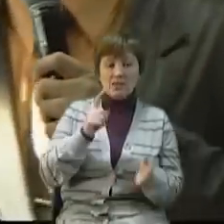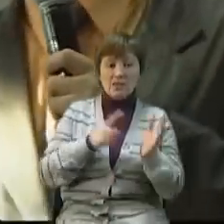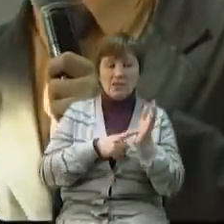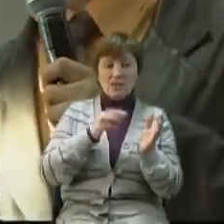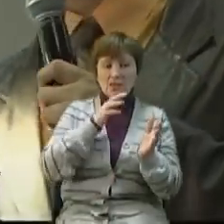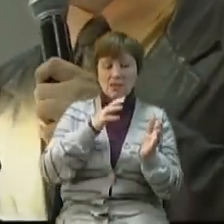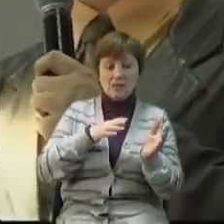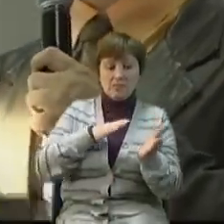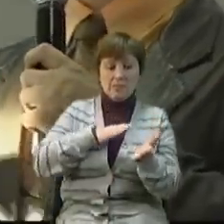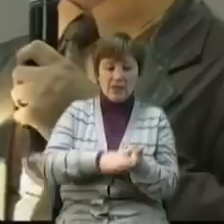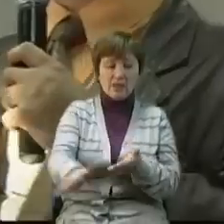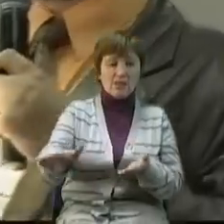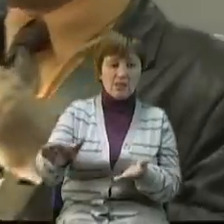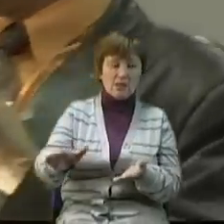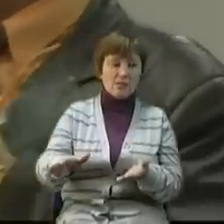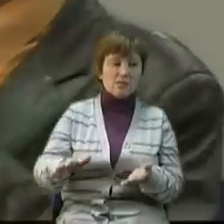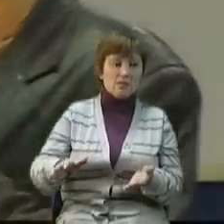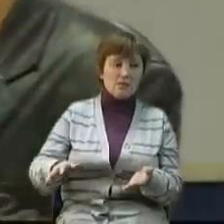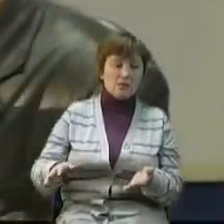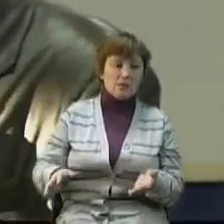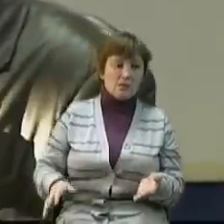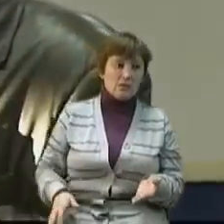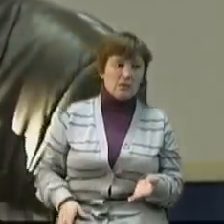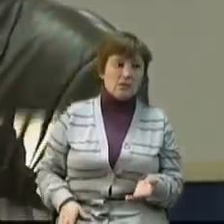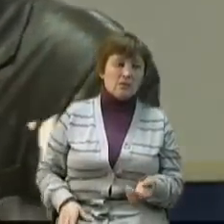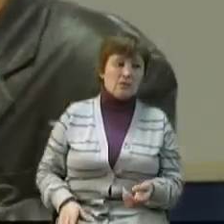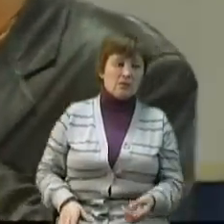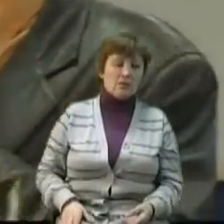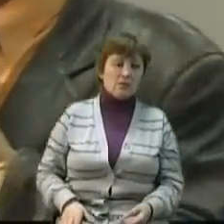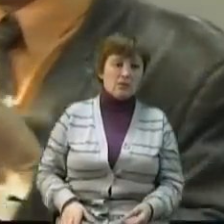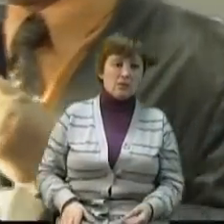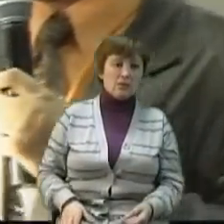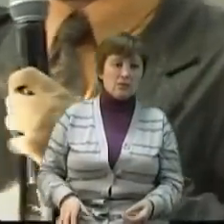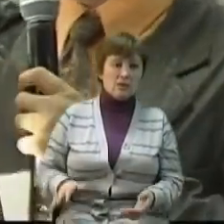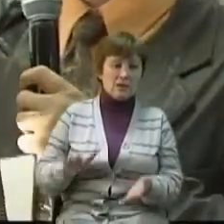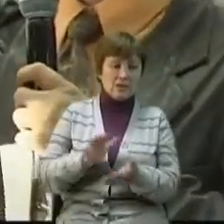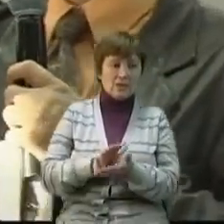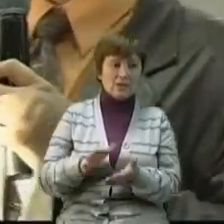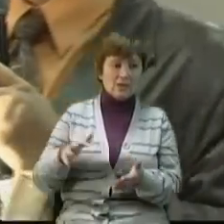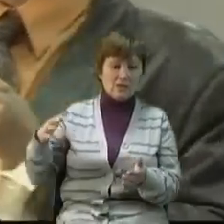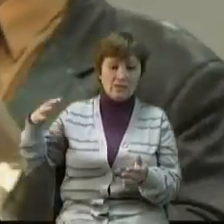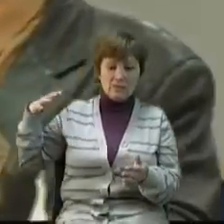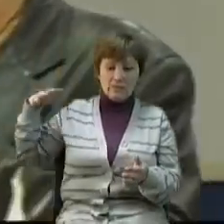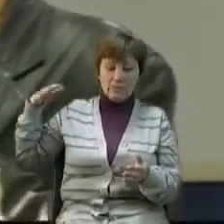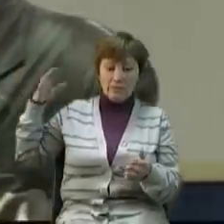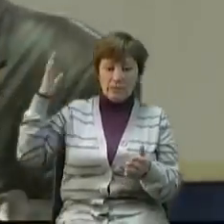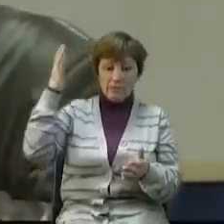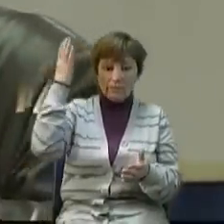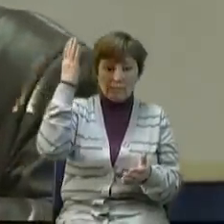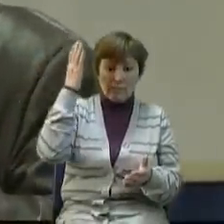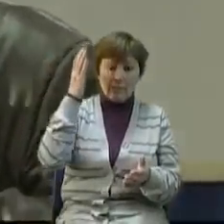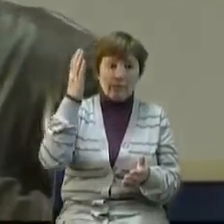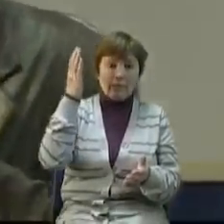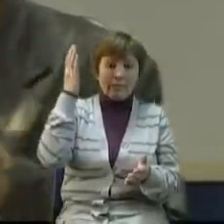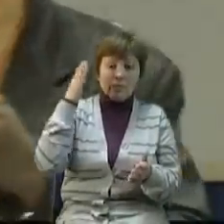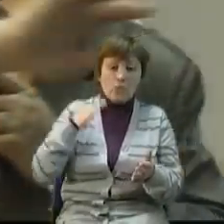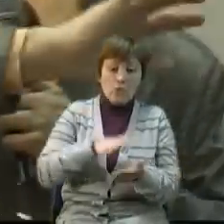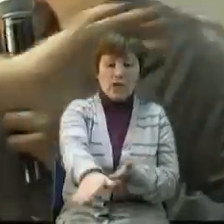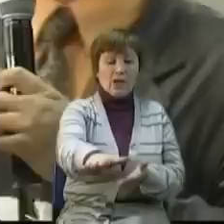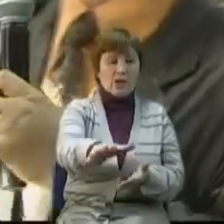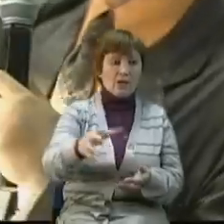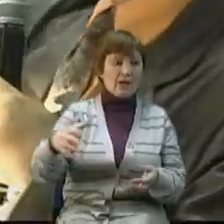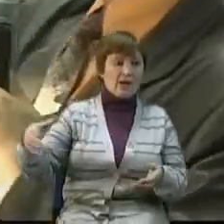лет подскользнулась, как бы на попку села на этот, на эту грязь, да, и вот так прямо на глазах съехала, и речка